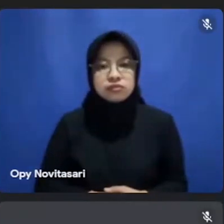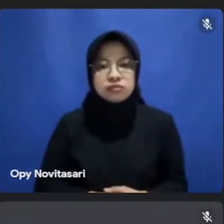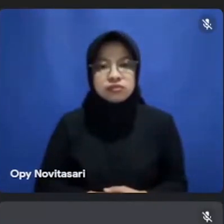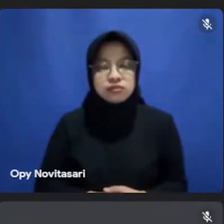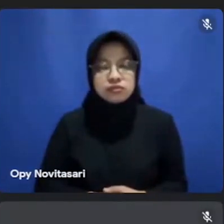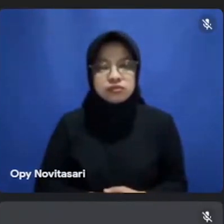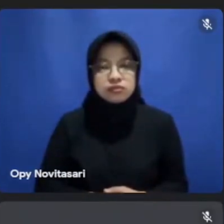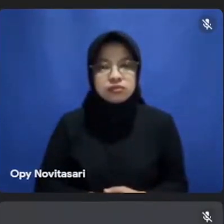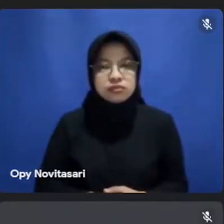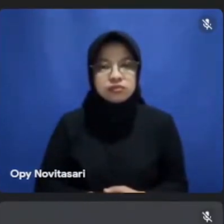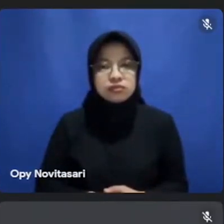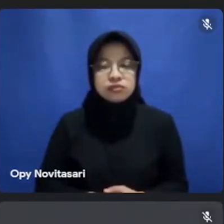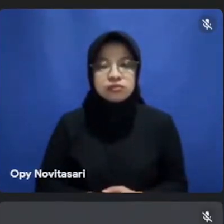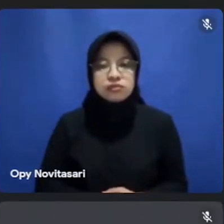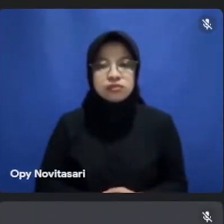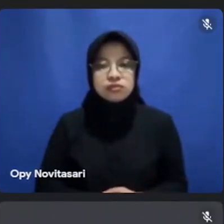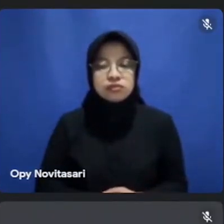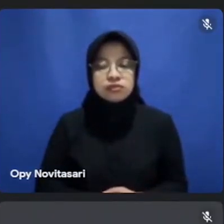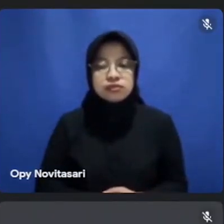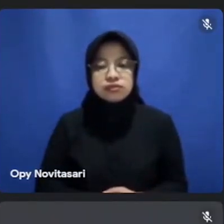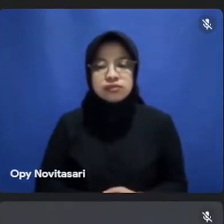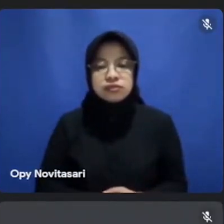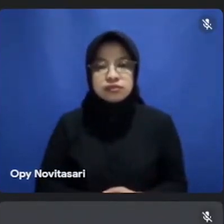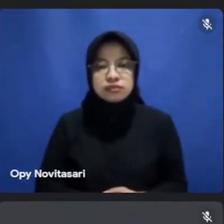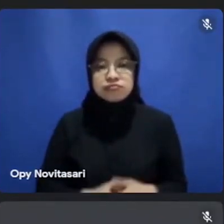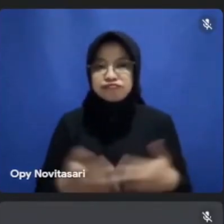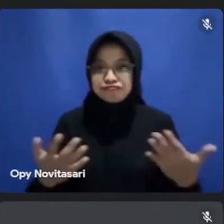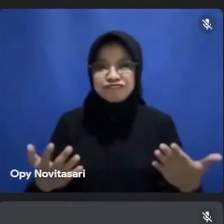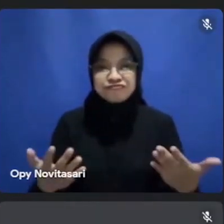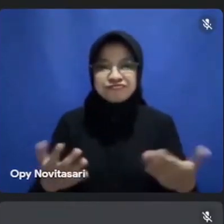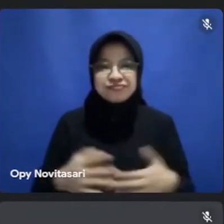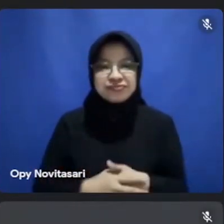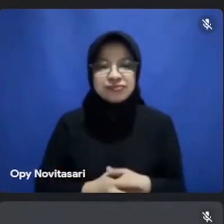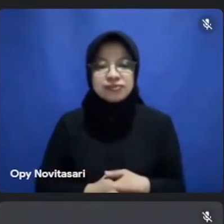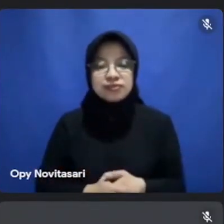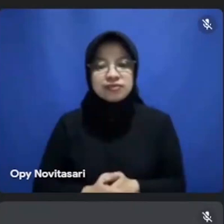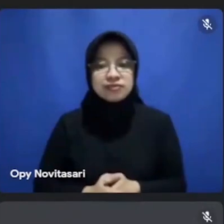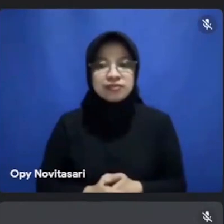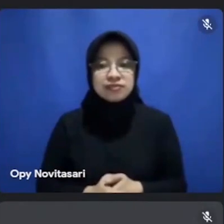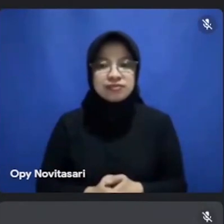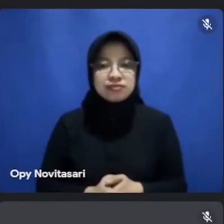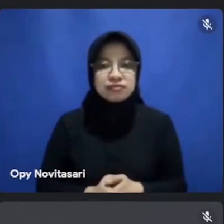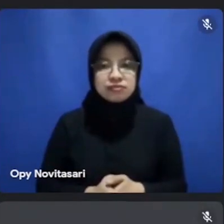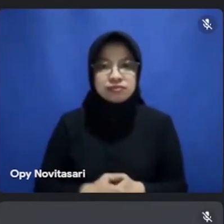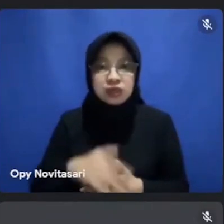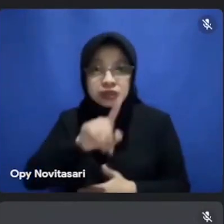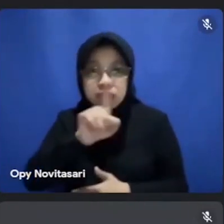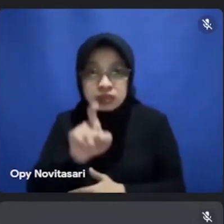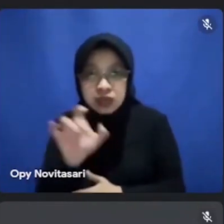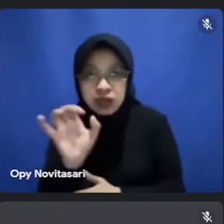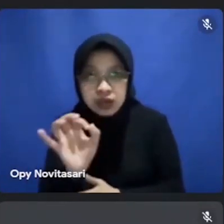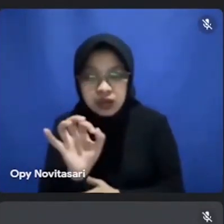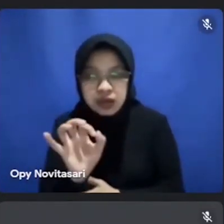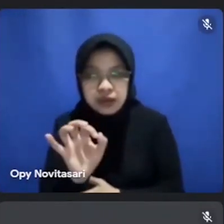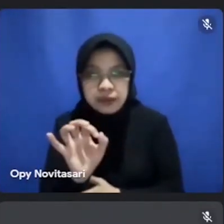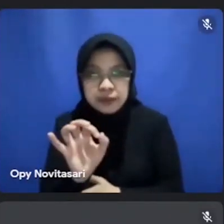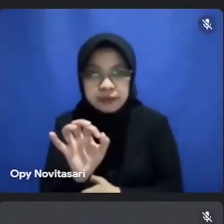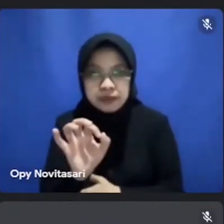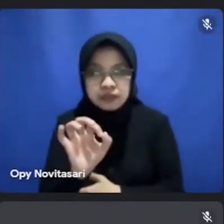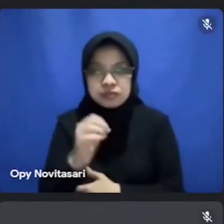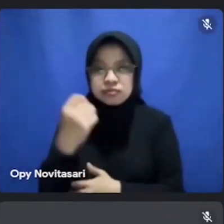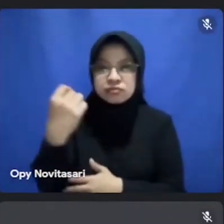oke ya Eh saya pikir eh tidak tidak ada mau